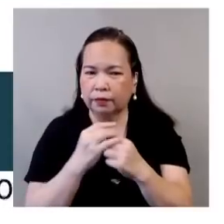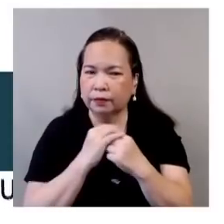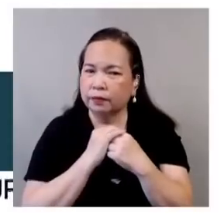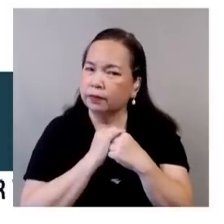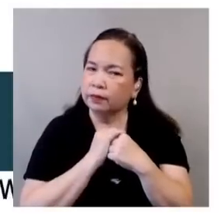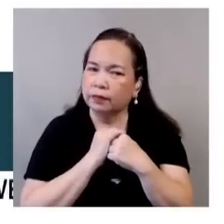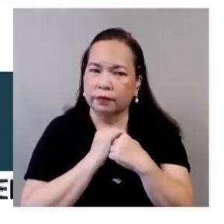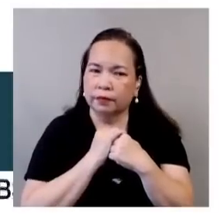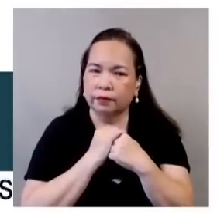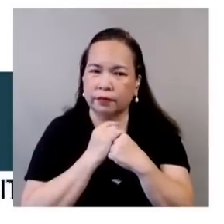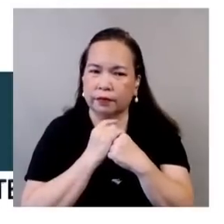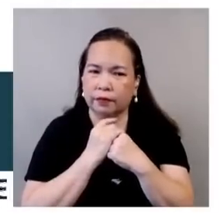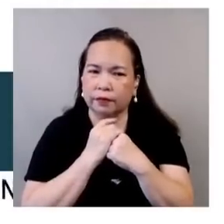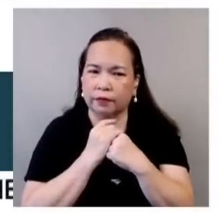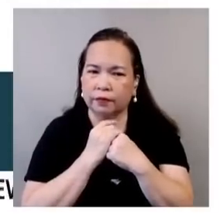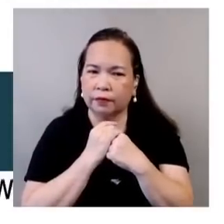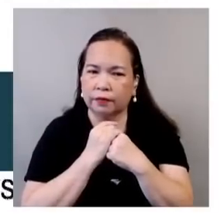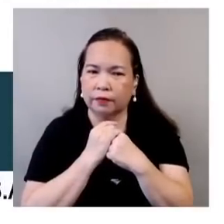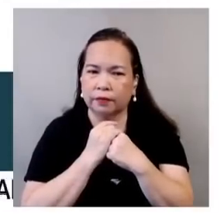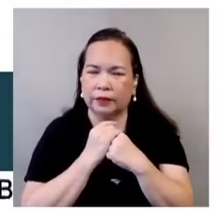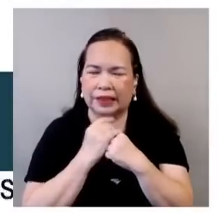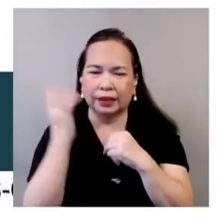Pero magkano pa po ang nasa pondo